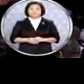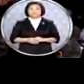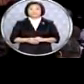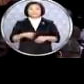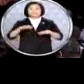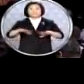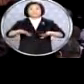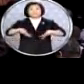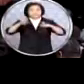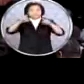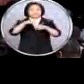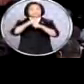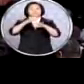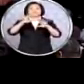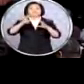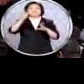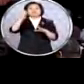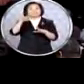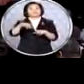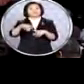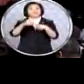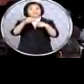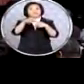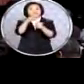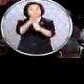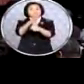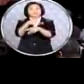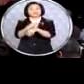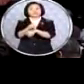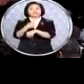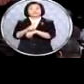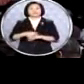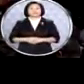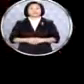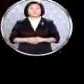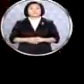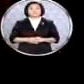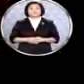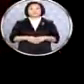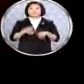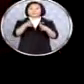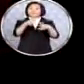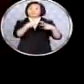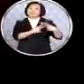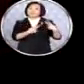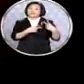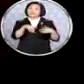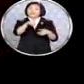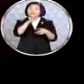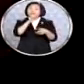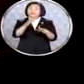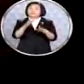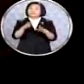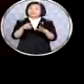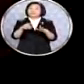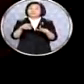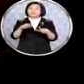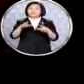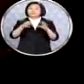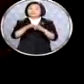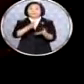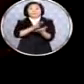现在就请马英九先生提问，时间是1分钟。 蔡主席，你在你申论当中说，